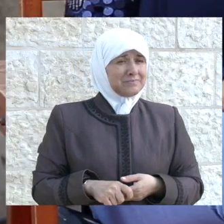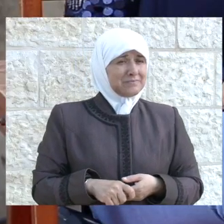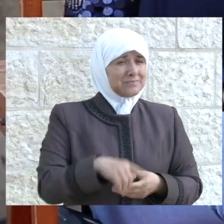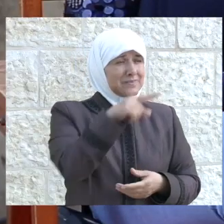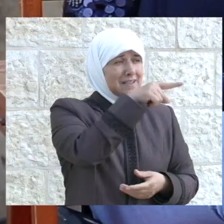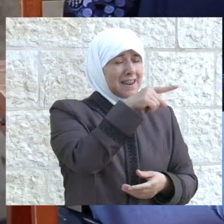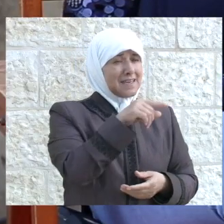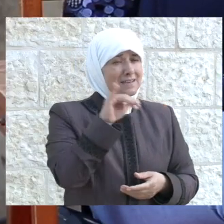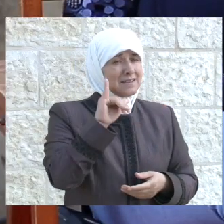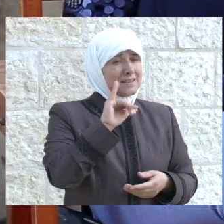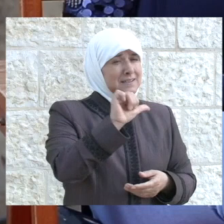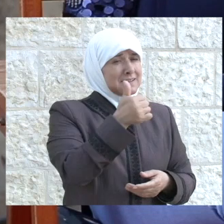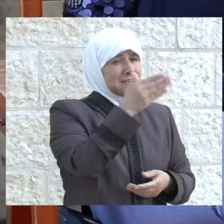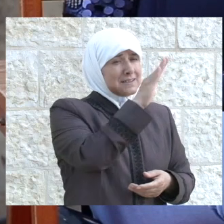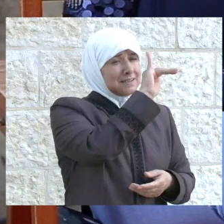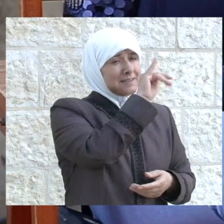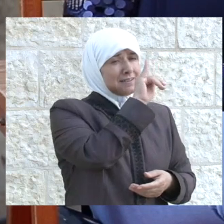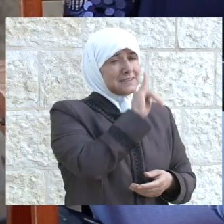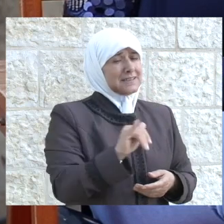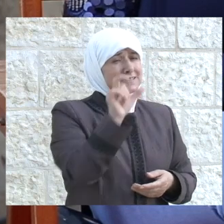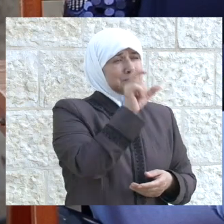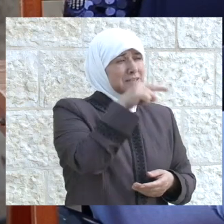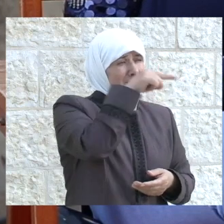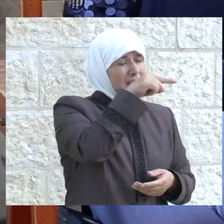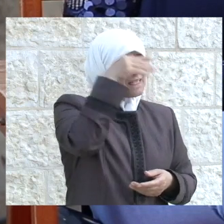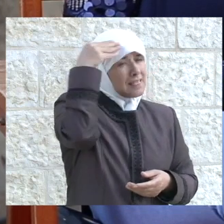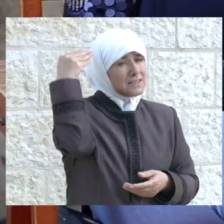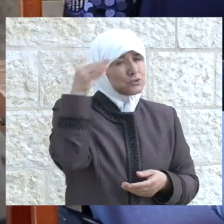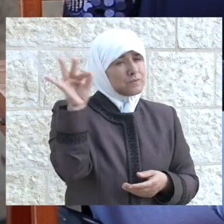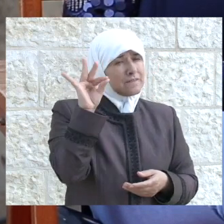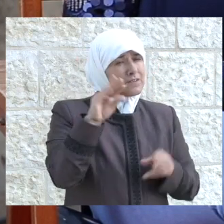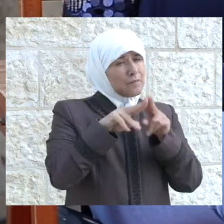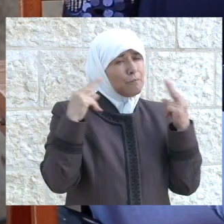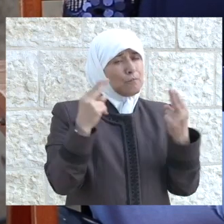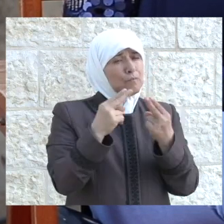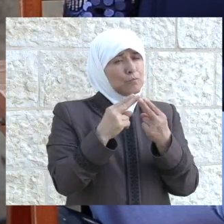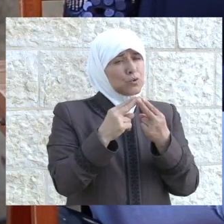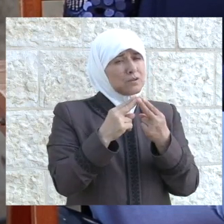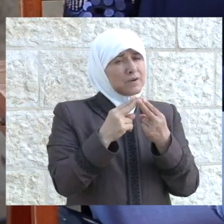ياسمين، تجربتك في تيدكس كداش حسستك بالمسؤولية لتكوني مؤثرة أكثر وأكثر؟